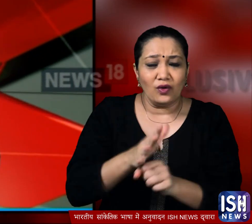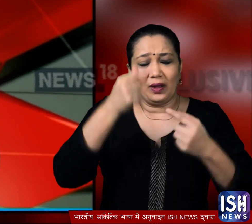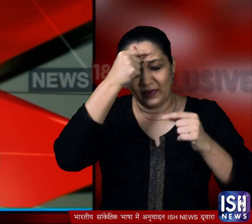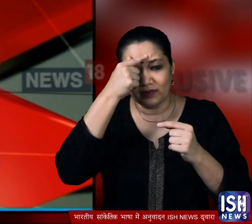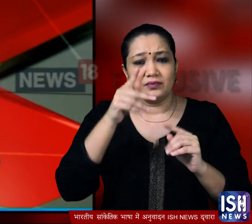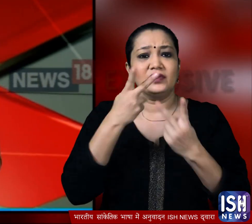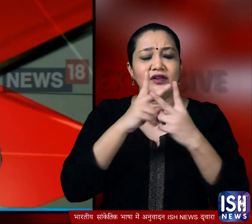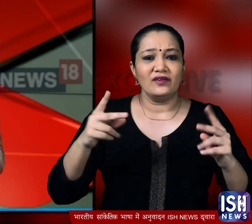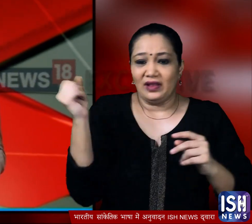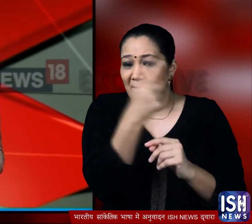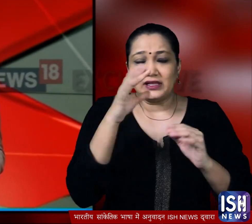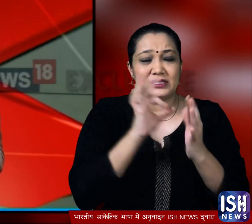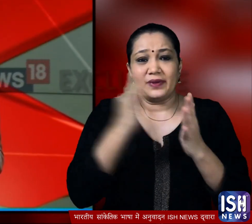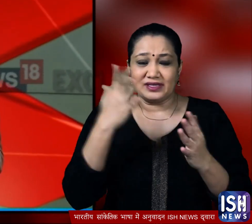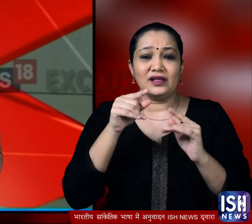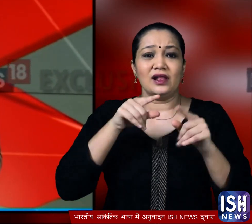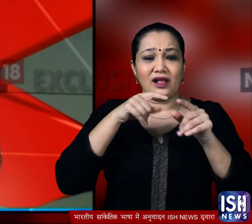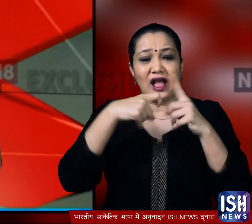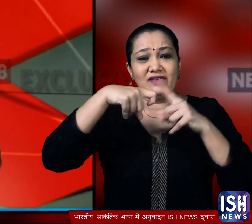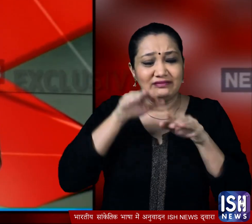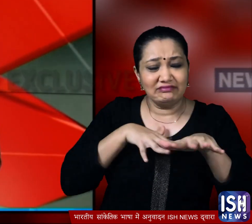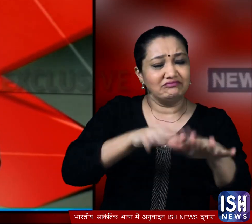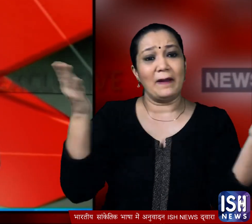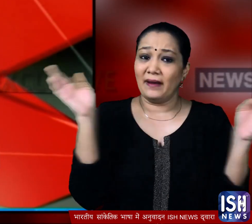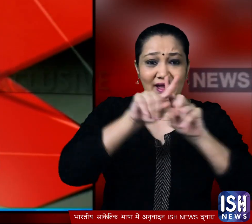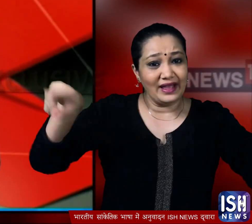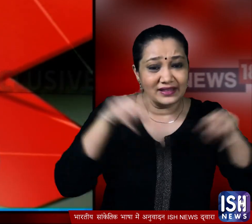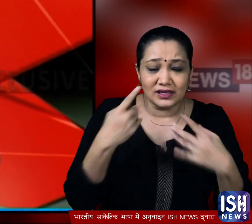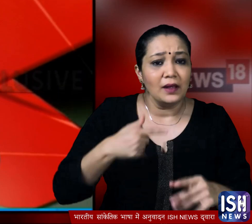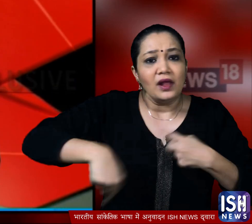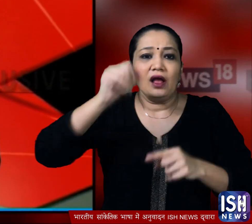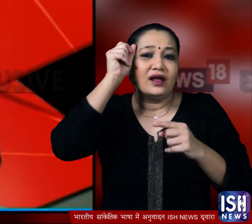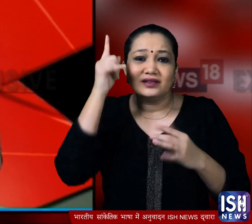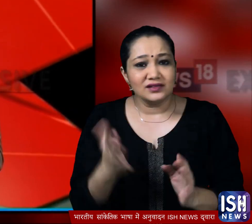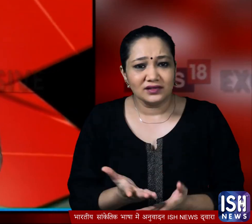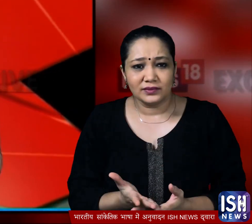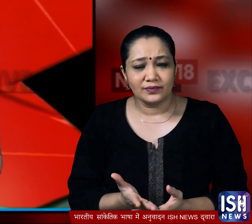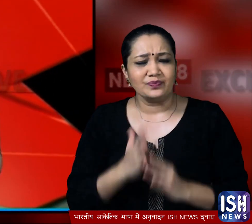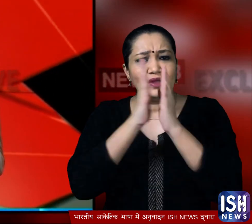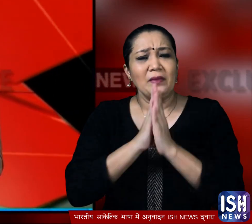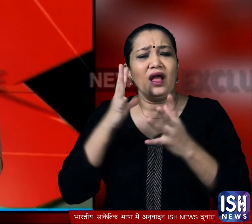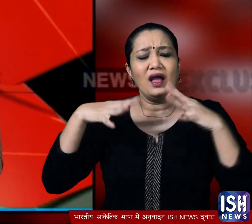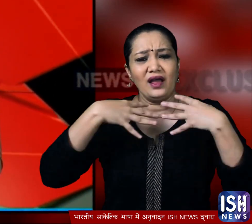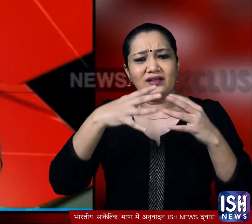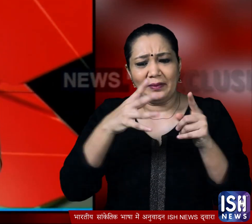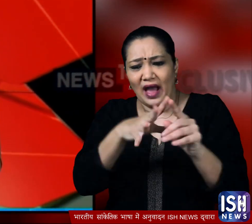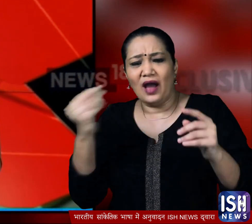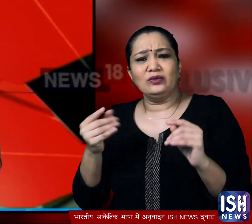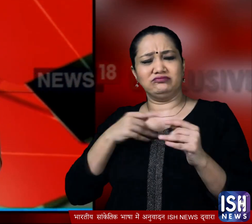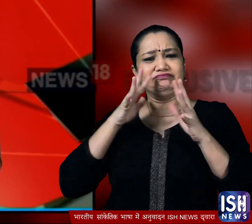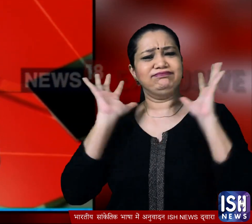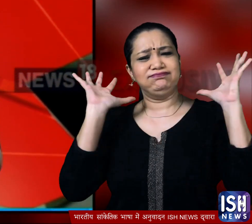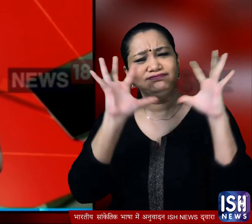से इस बार सावन में कांवड़ यात्रा रद्द कर दी गई, लेकिन इसका मतलब हम लोगों की समझ में नहीं आया, वरना हम मंदिरों के बाहर दर्शन के लिए भीड़ नहीं